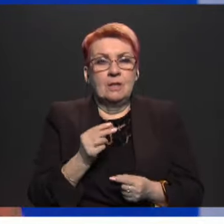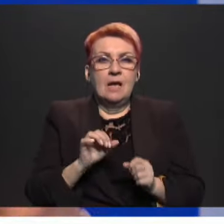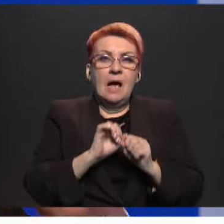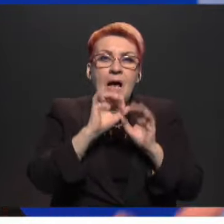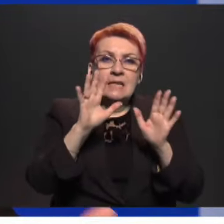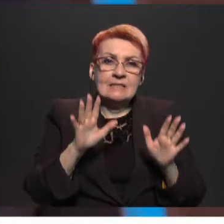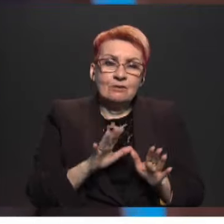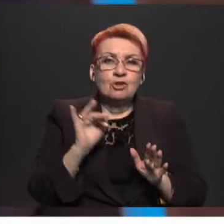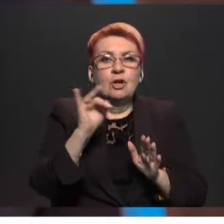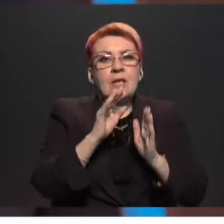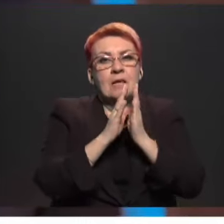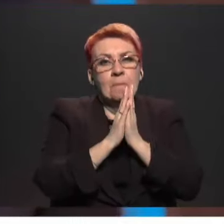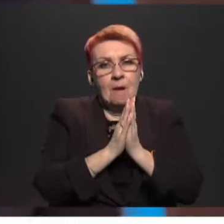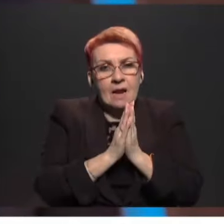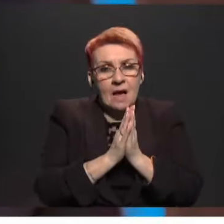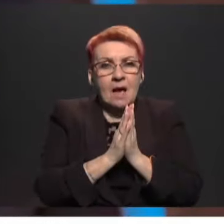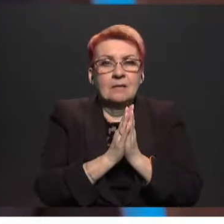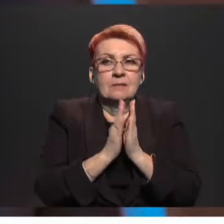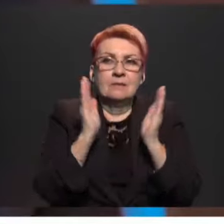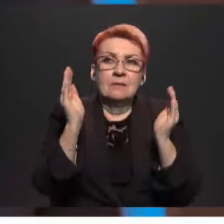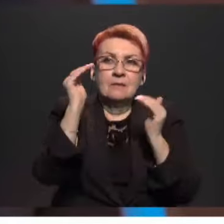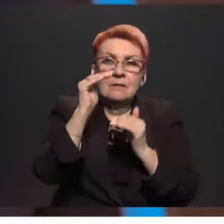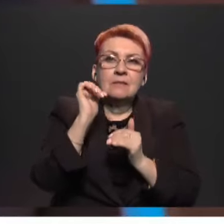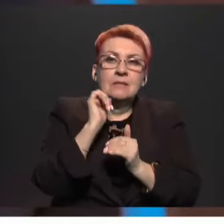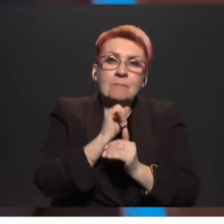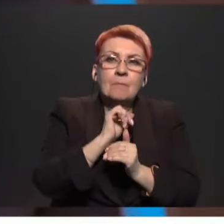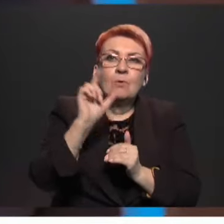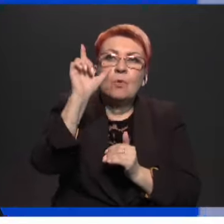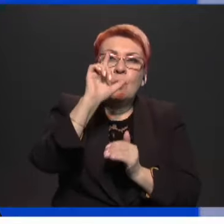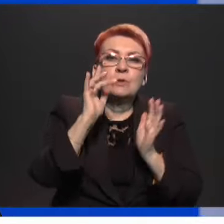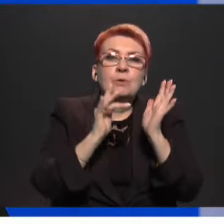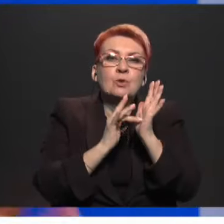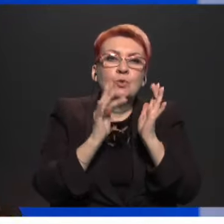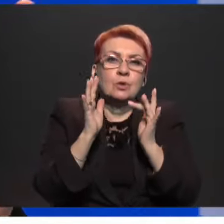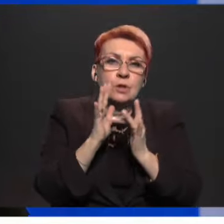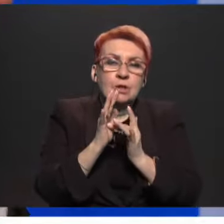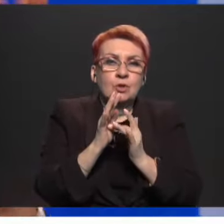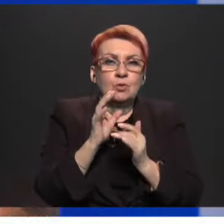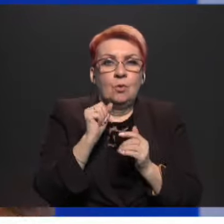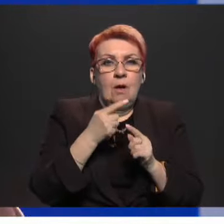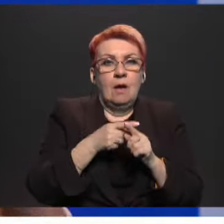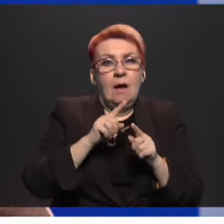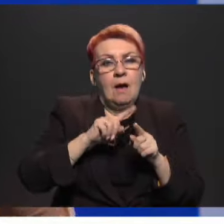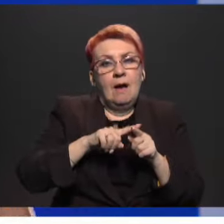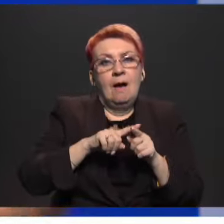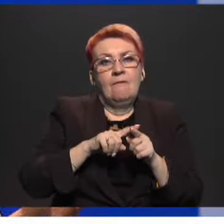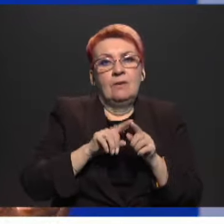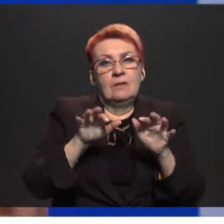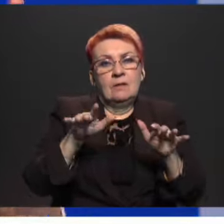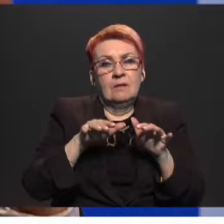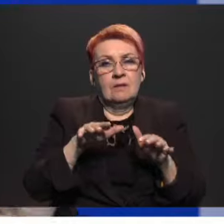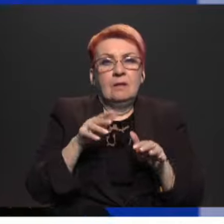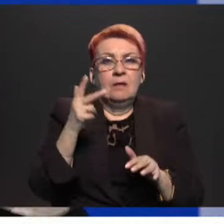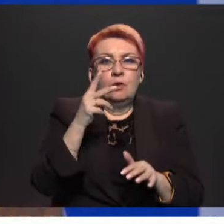освящая их и молясь перед ними самому Господу Иисусу Христу. А вот эти вот лазерные,